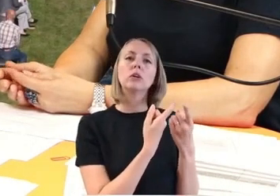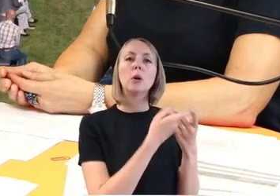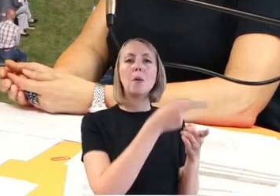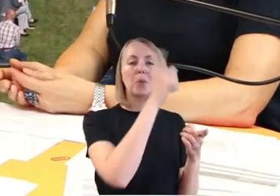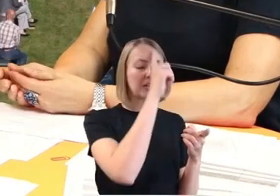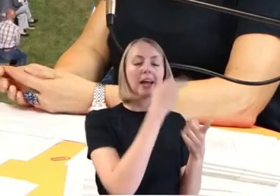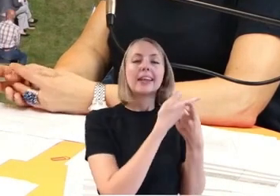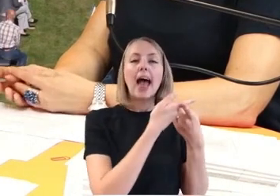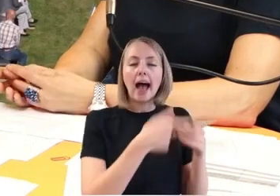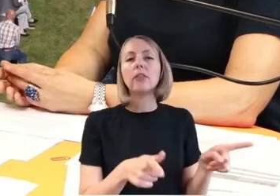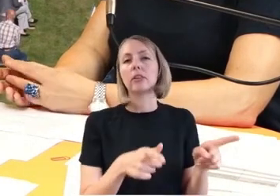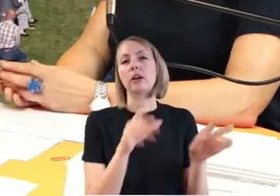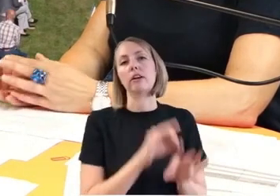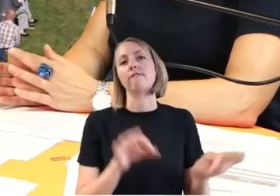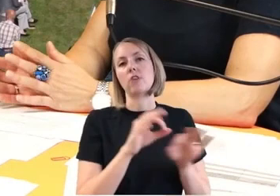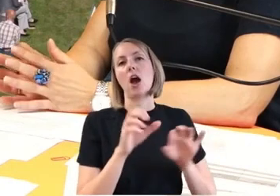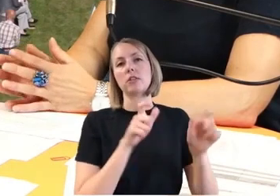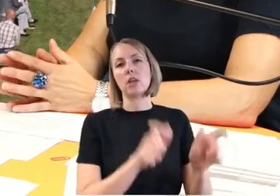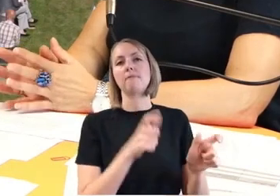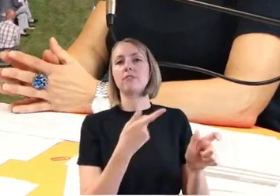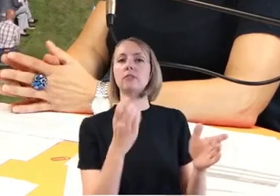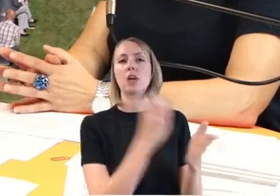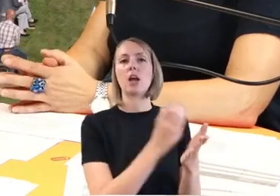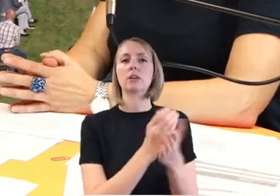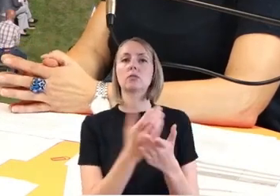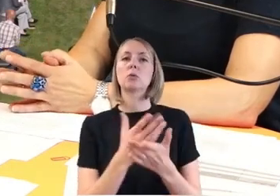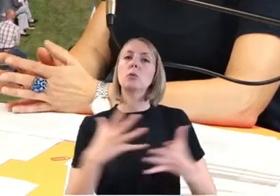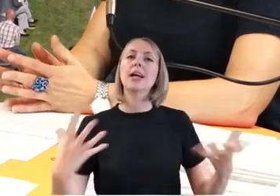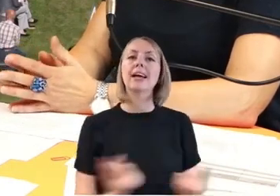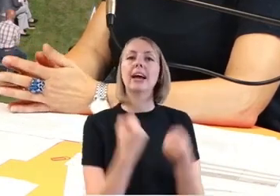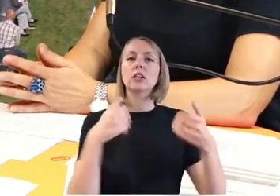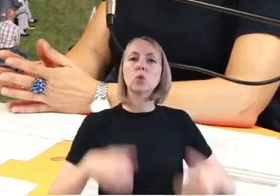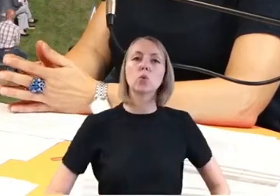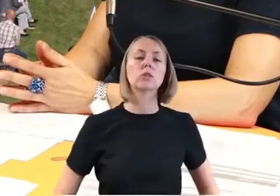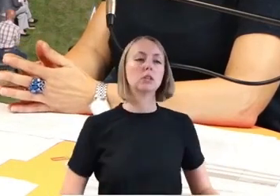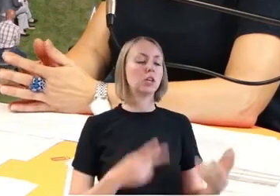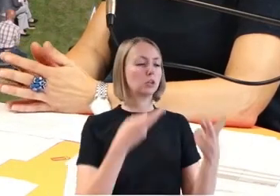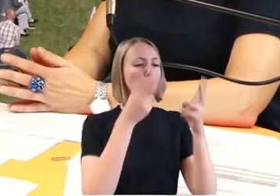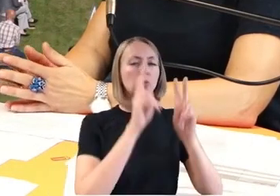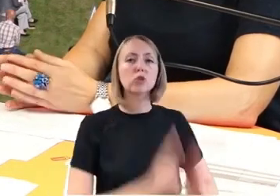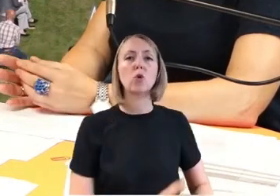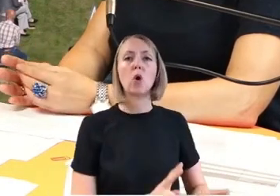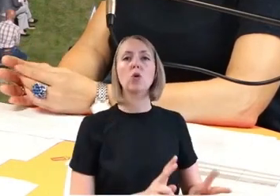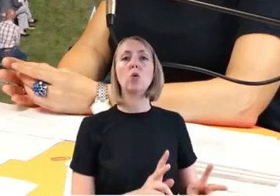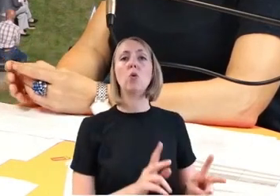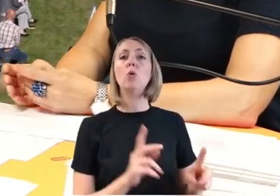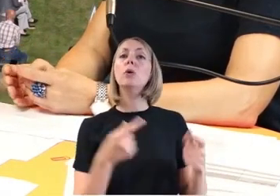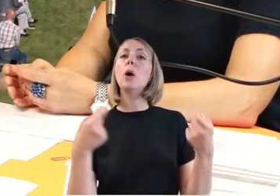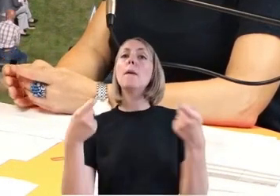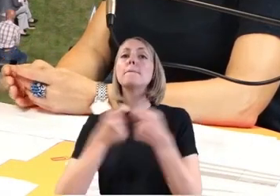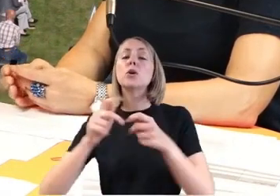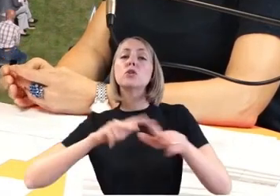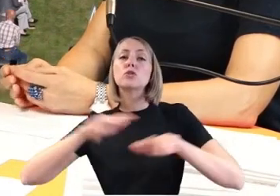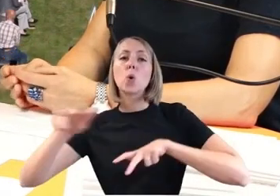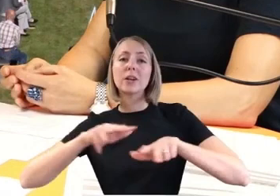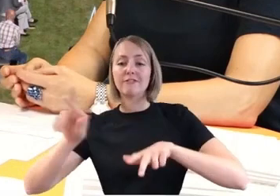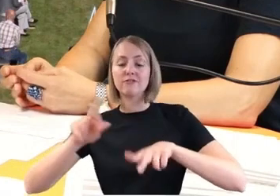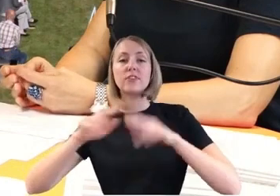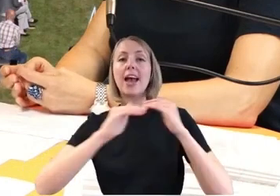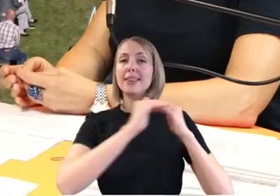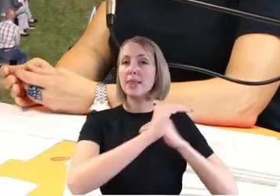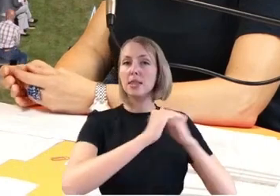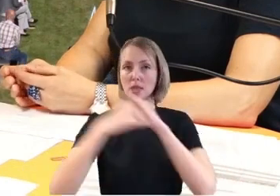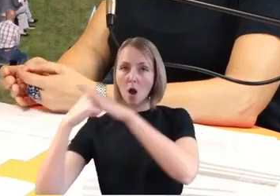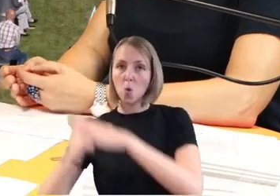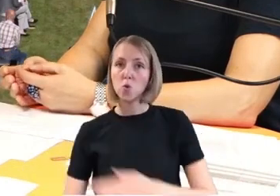aus dem hilfsorganisation rettungsdienst mit euro aus den bundes organisationen die die länder unterstützen